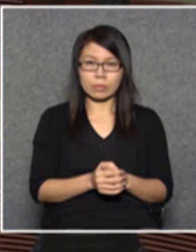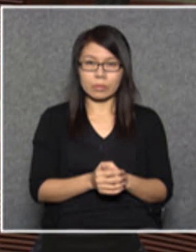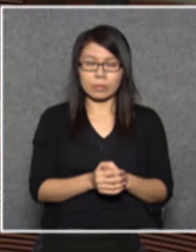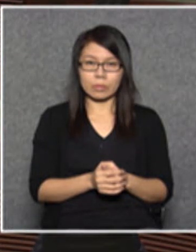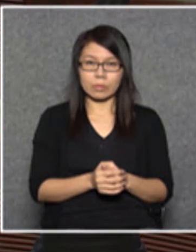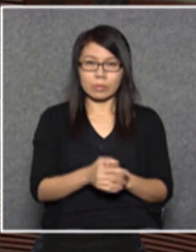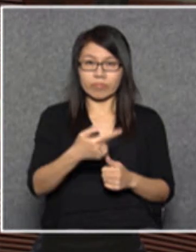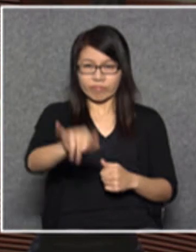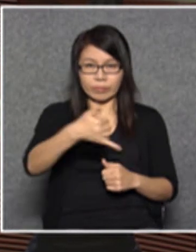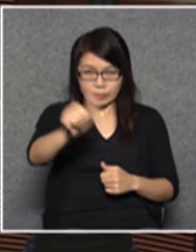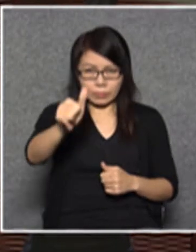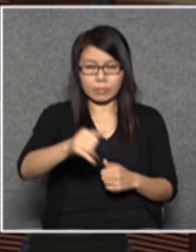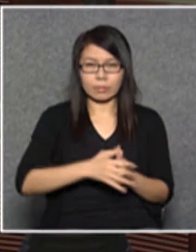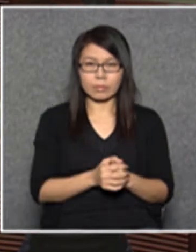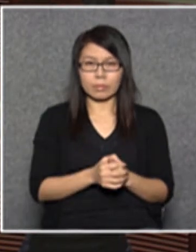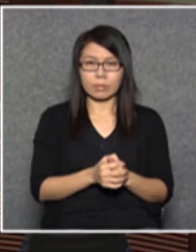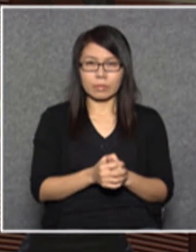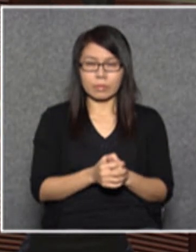立即離開。